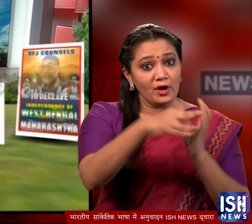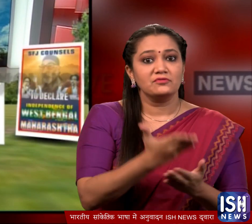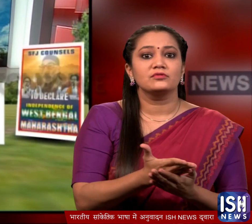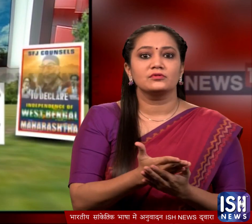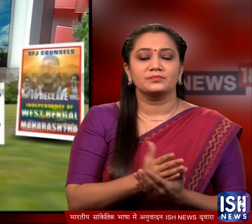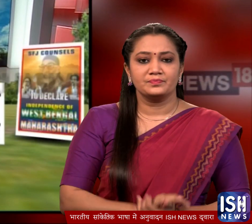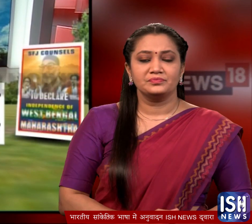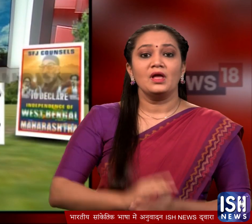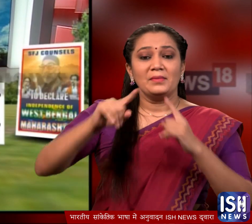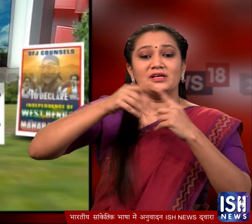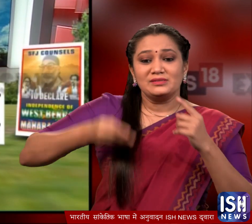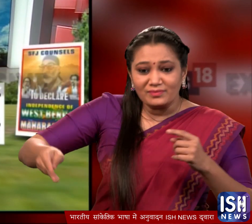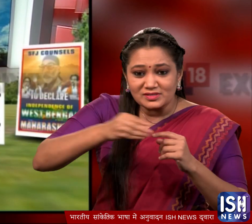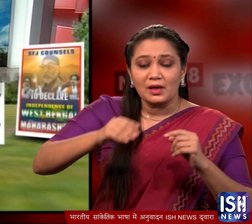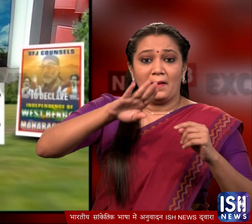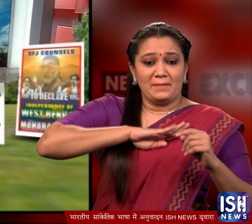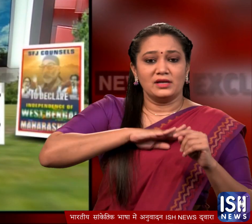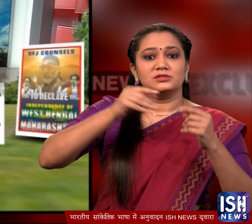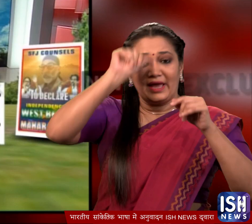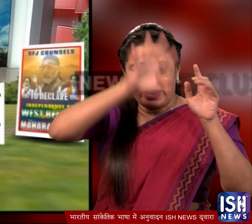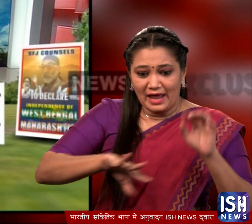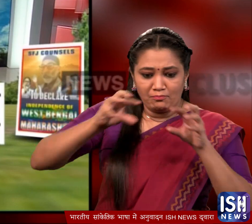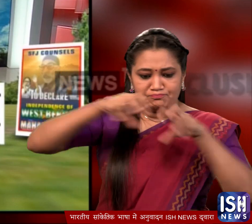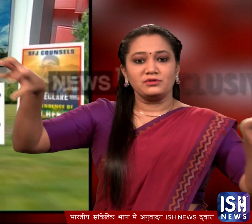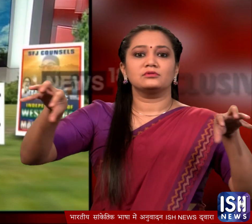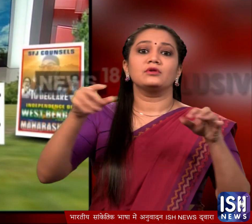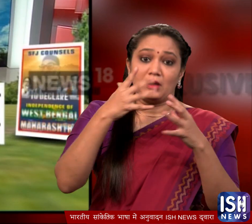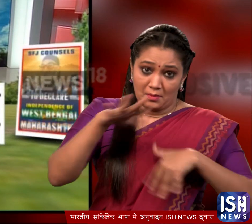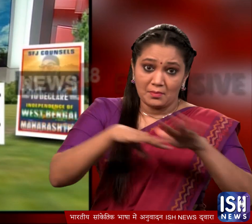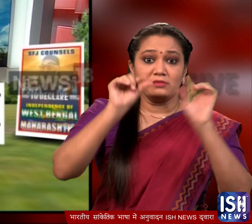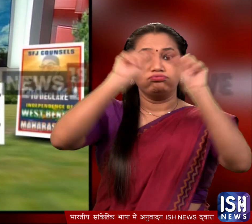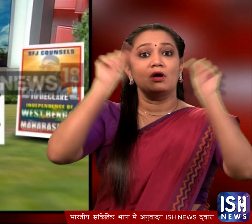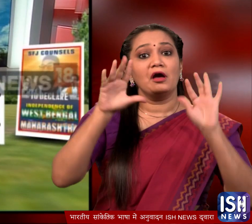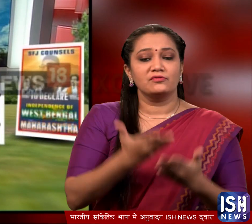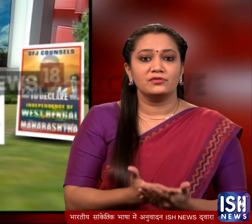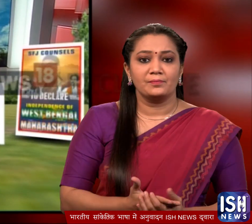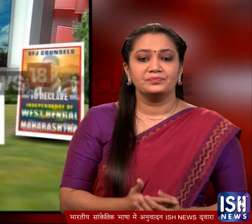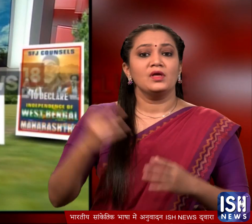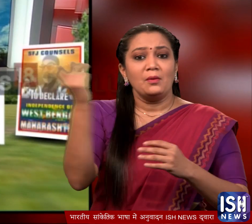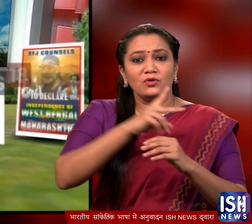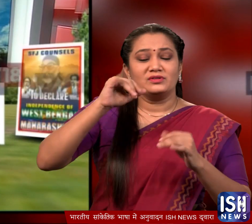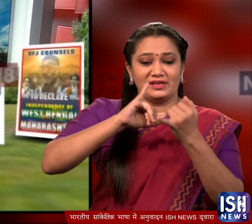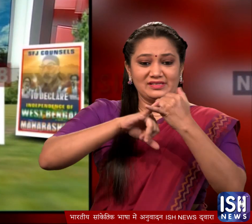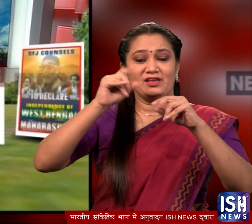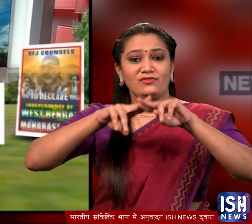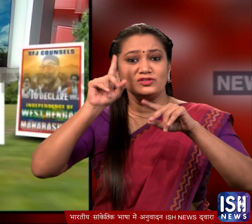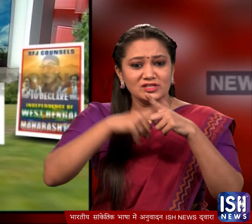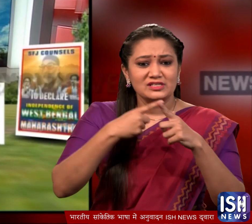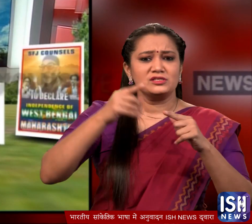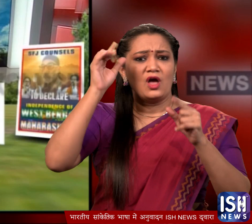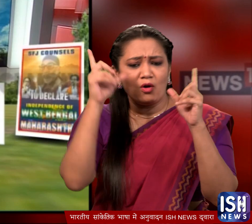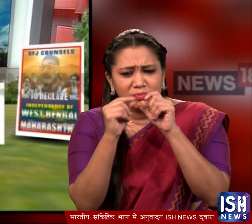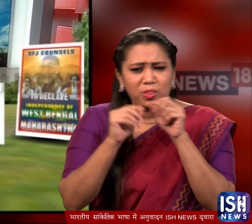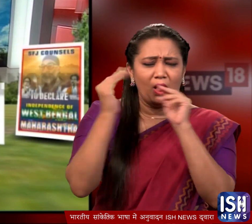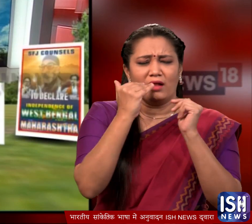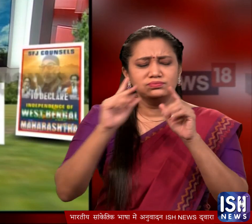नहीं, इस पोस्टर पर पश्चिम बंगाल और महाराष्ट्र को भारत से अलग करने की बात लिखी गई। खबर है कि इन दोनों राज्यों में सिक्स फॉर जस्टिस अफवाह फैलाने